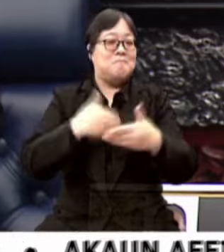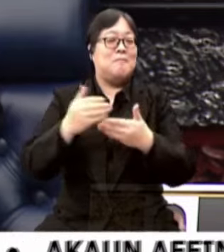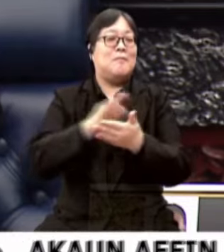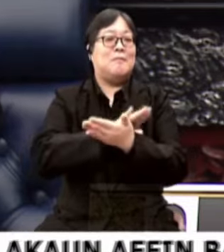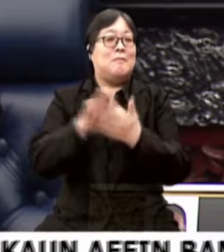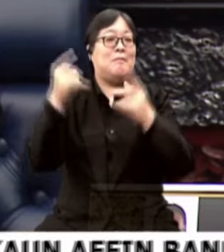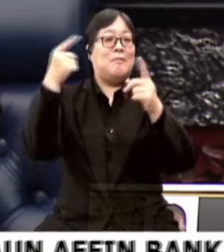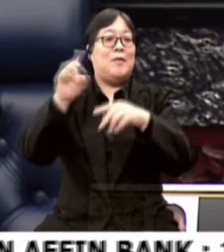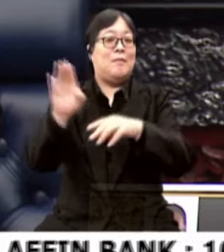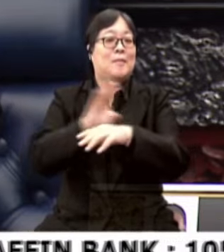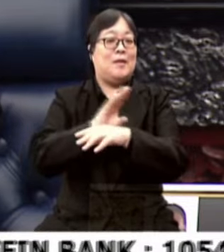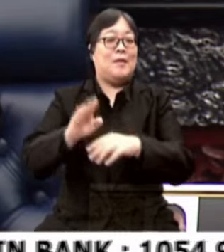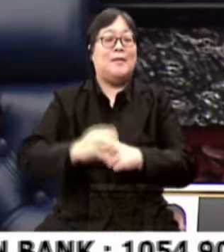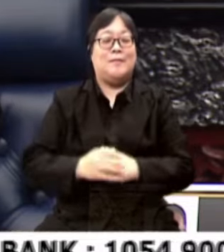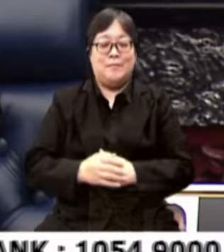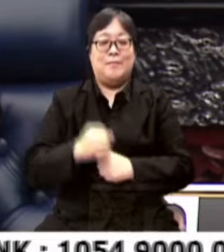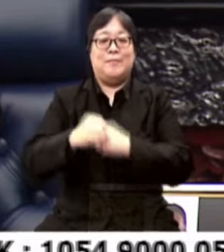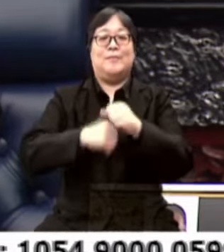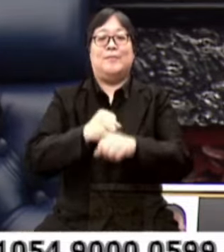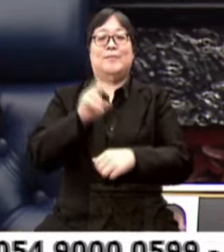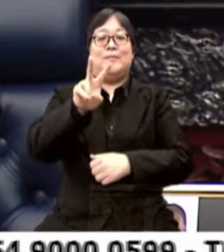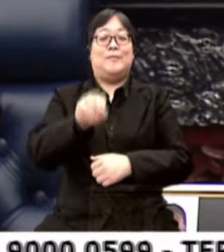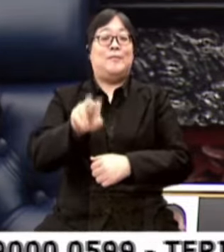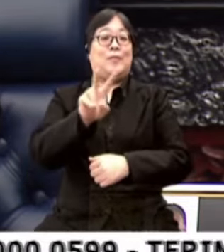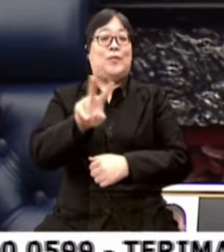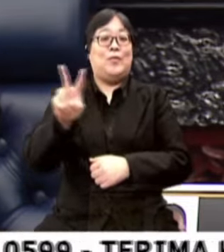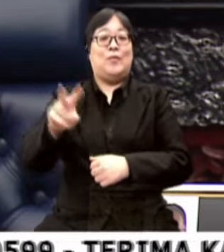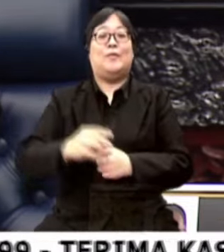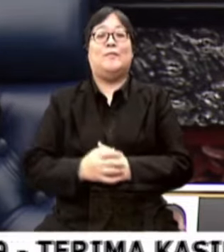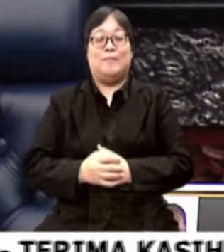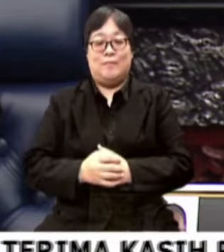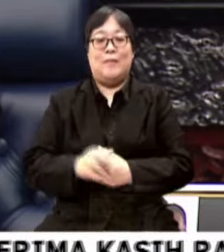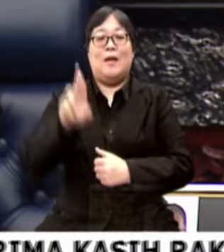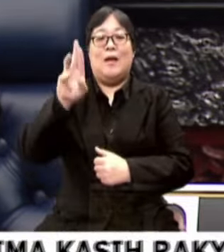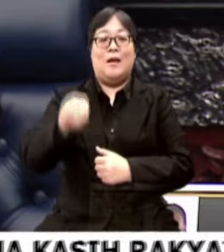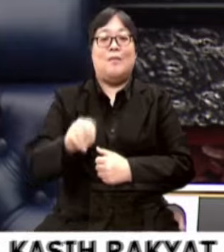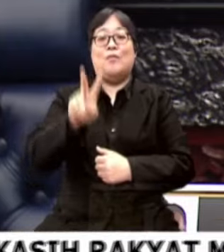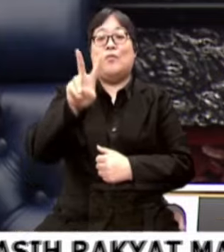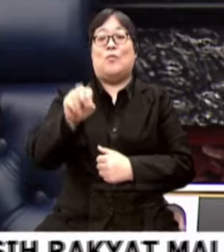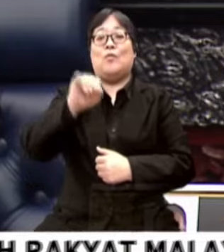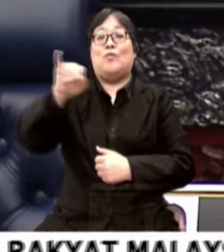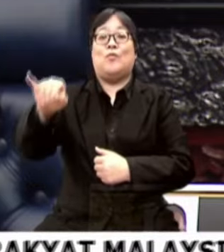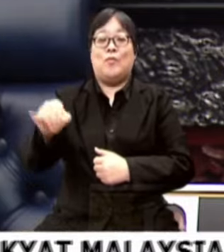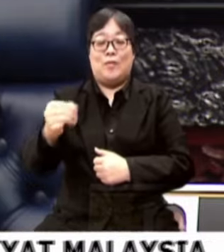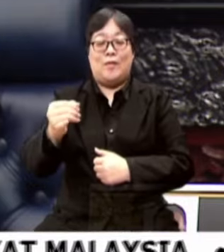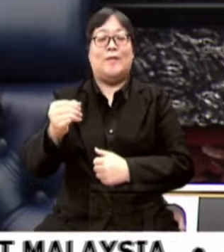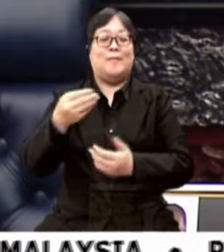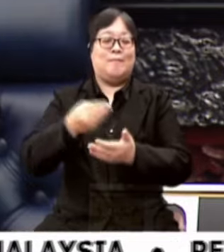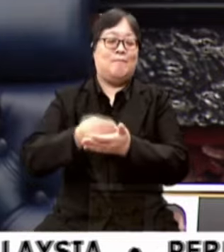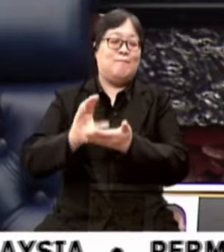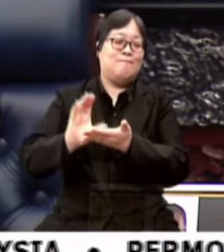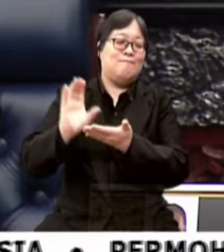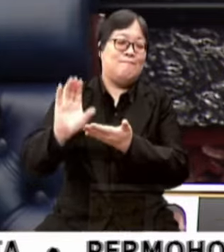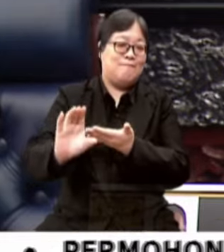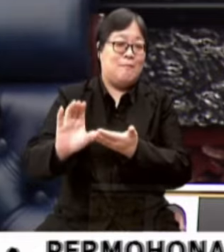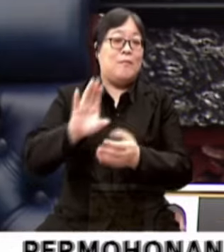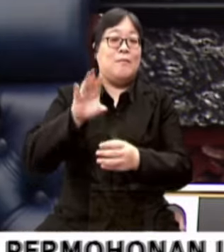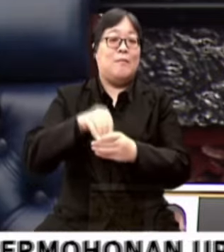pada Tahun 2022 sebanyak Ringgit milik saya 20 juta telah diperuntukkan yang